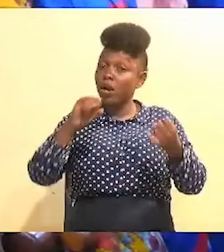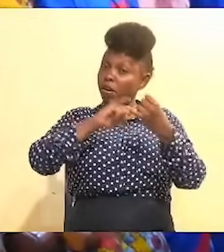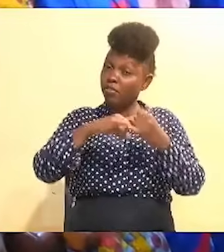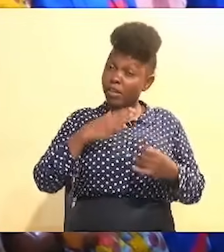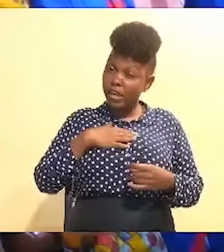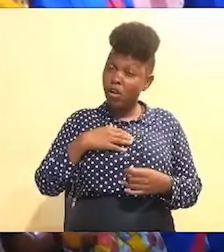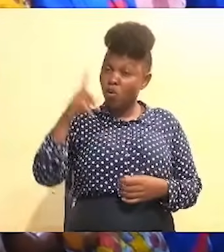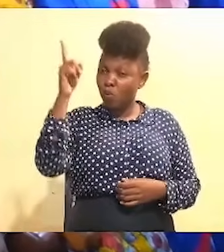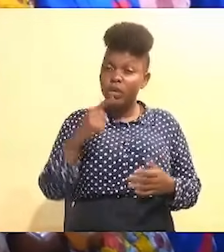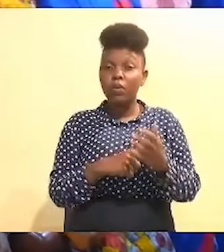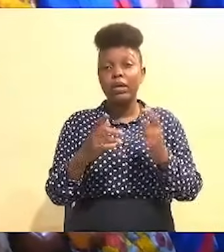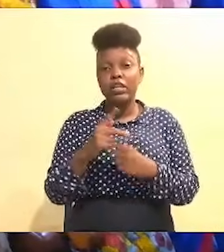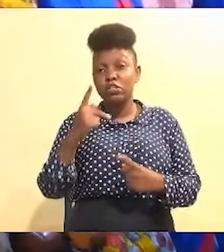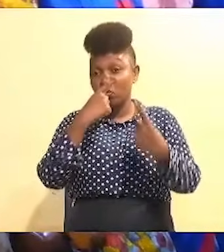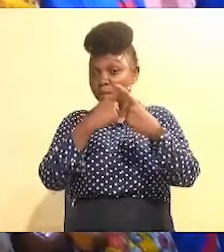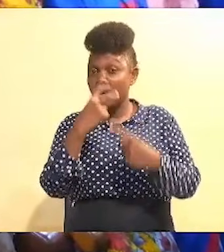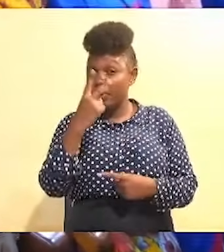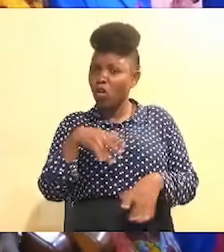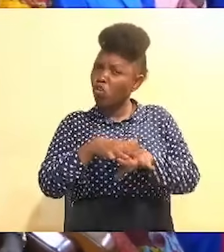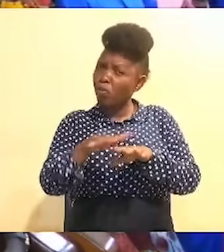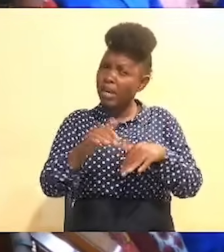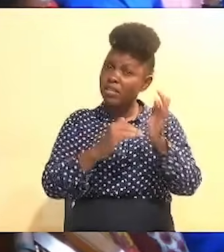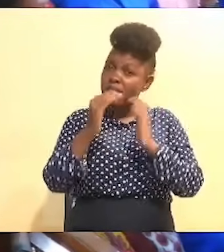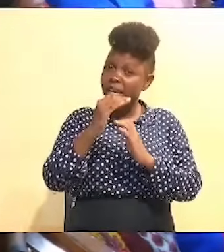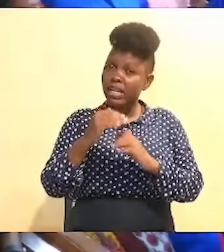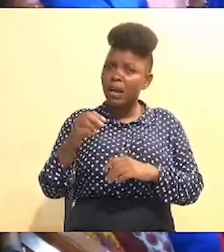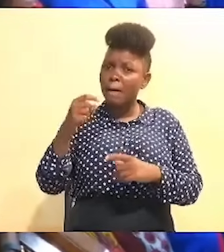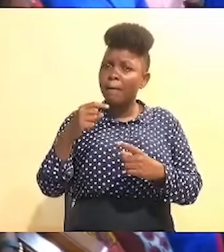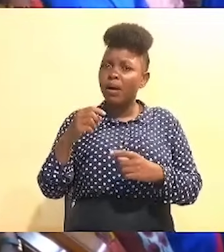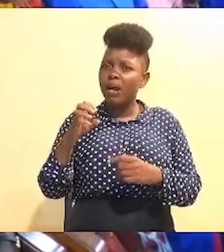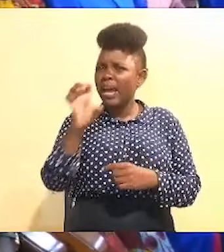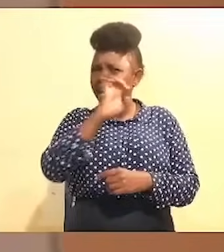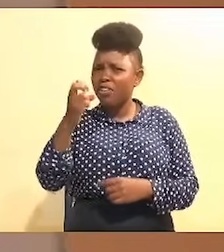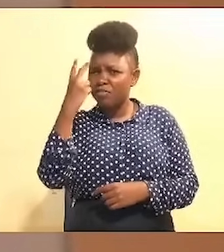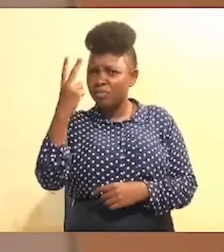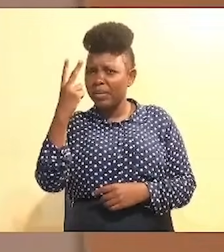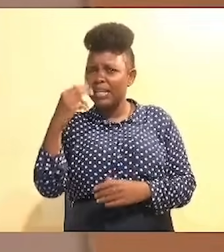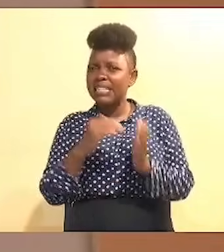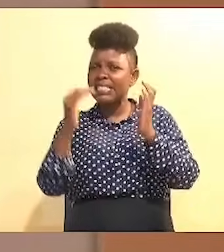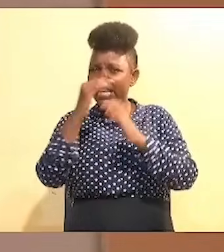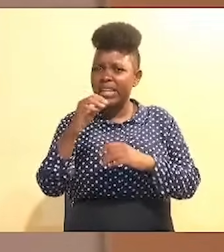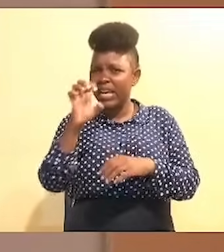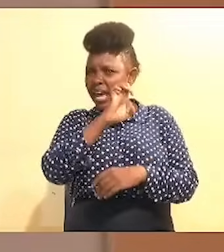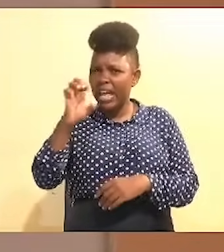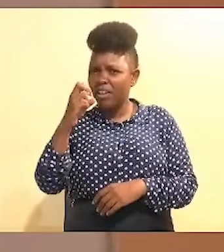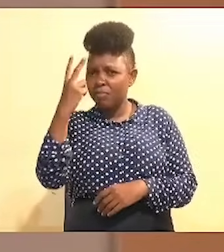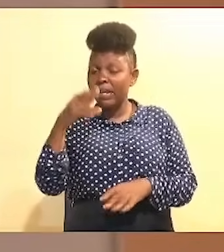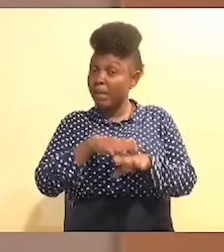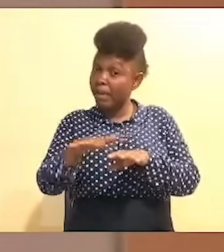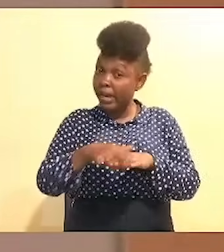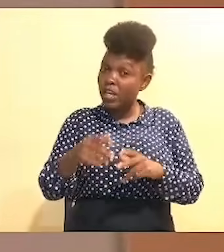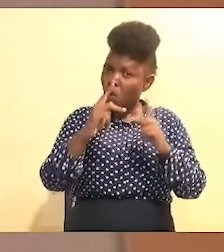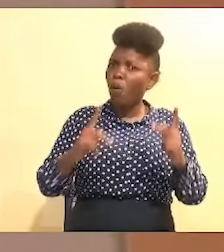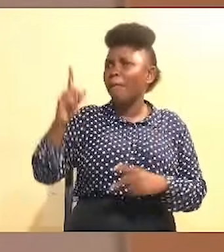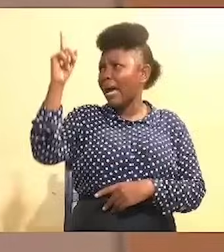kuja kwa Kristo mara ya pili kumeelezwa zaidi ya mara 2000 katika maandiko. imerudiwa mara nyingi sana ya kwamba